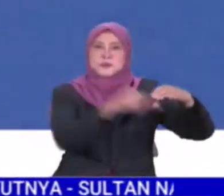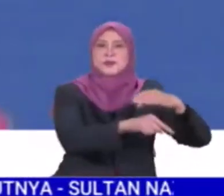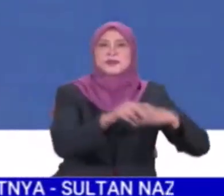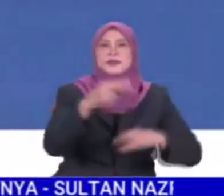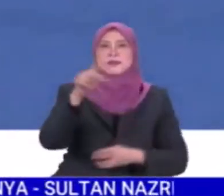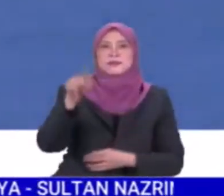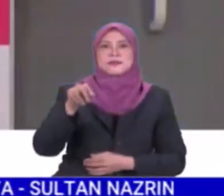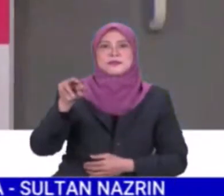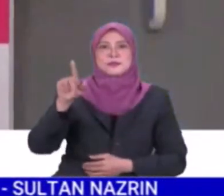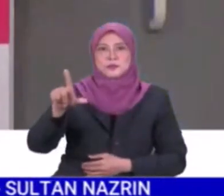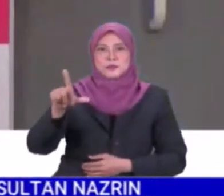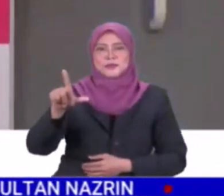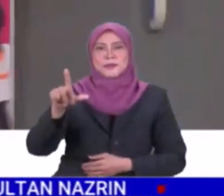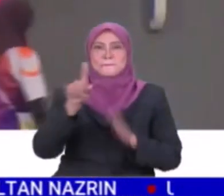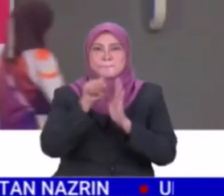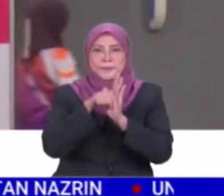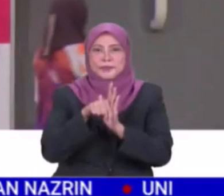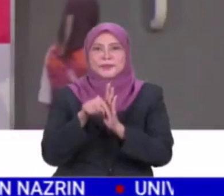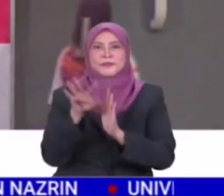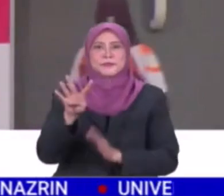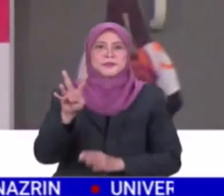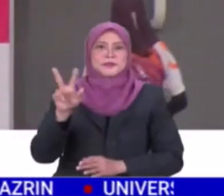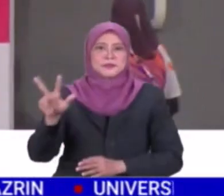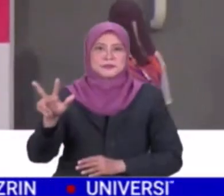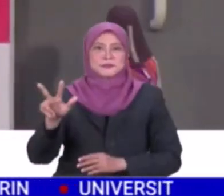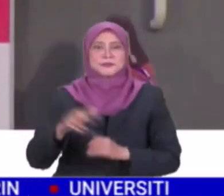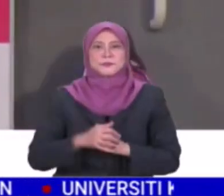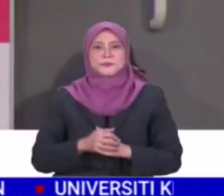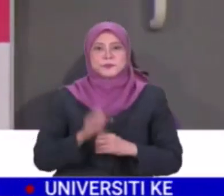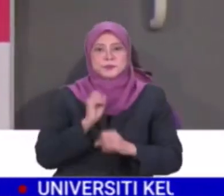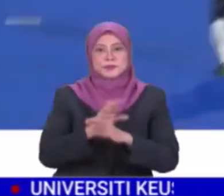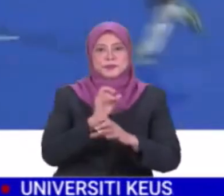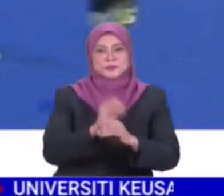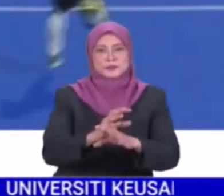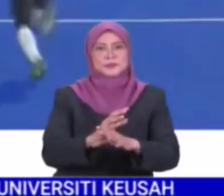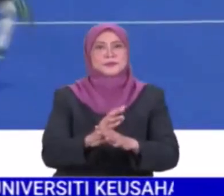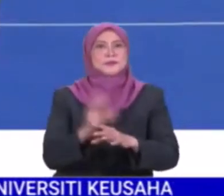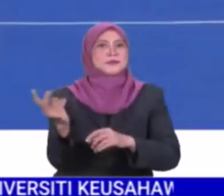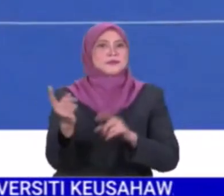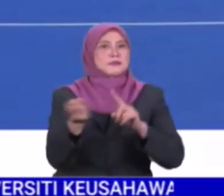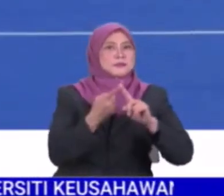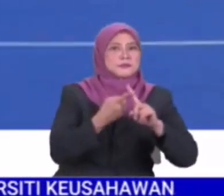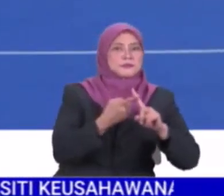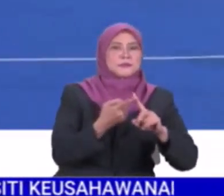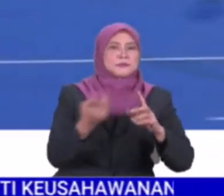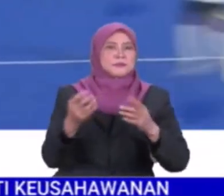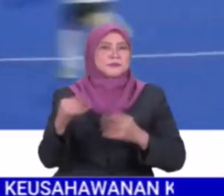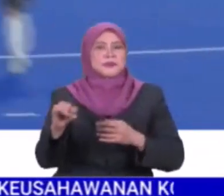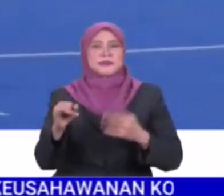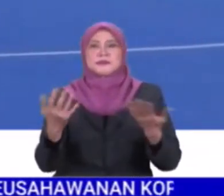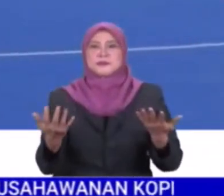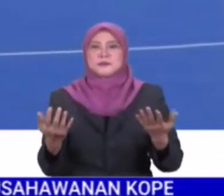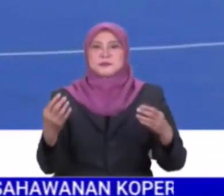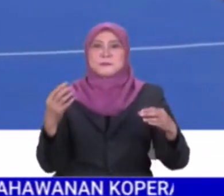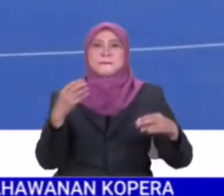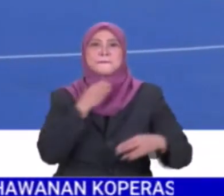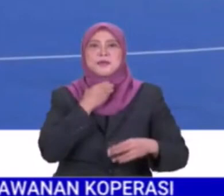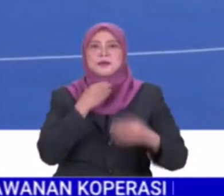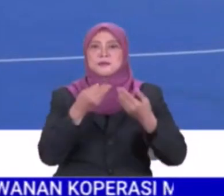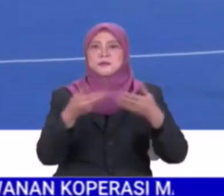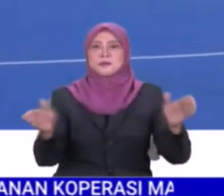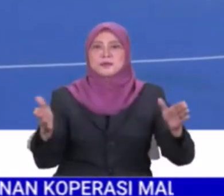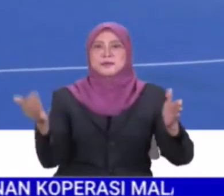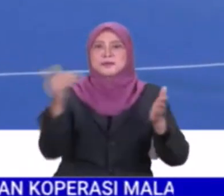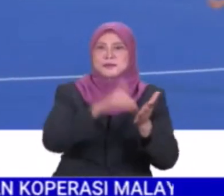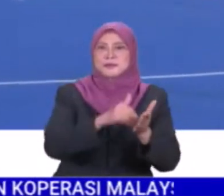Muhammad Zulhanif Syahran pada minit ke-43. Dalam usaha menyamakan kedudukan, kelompongan bahagian pertahanan Perak membuka ruang